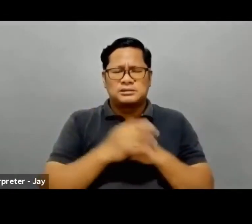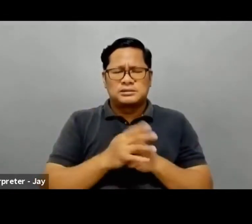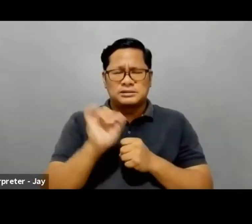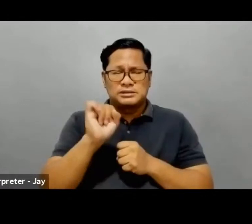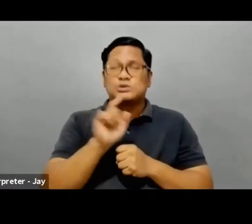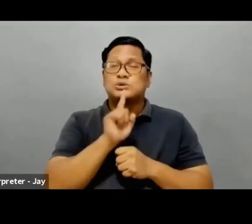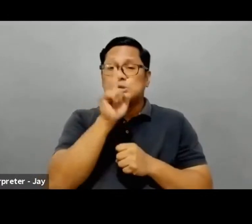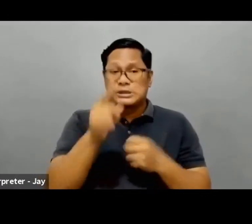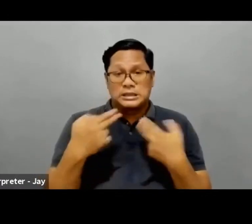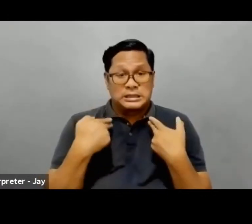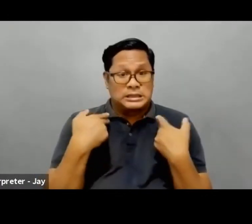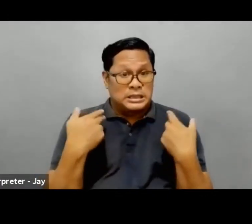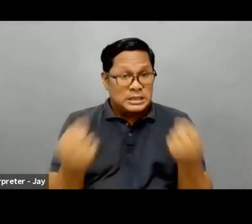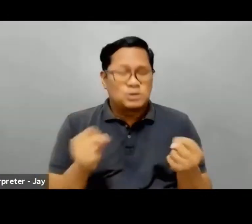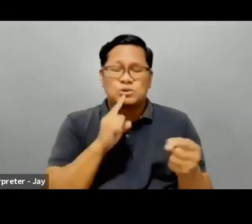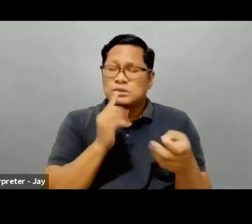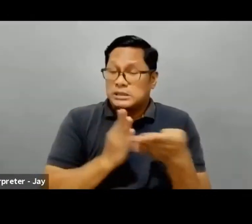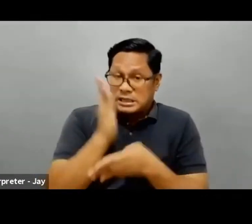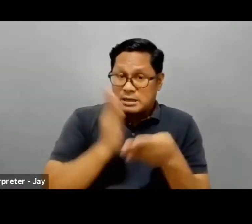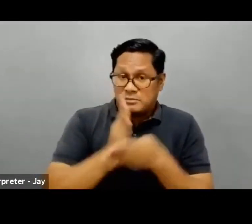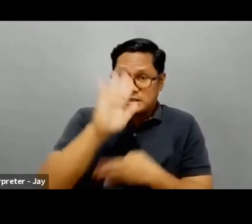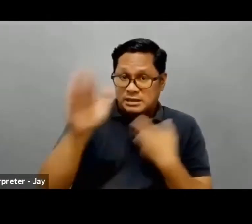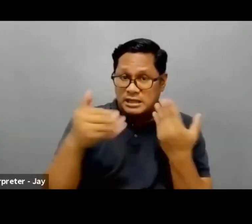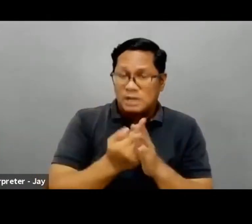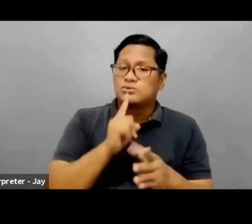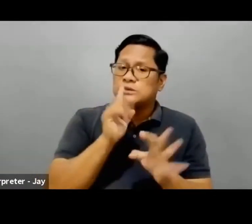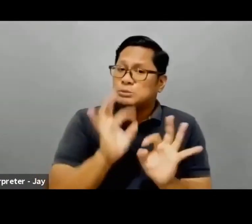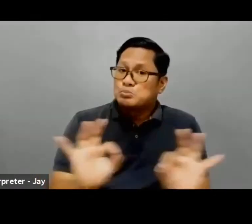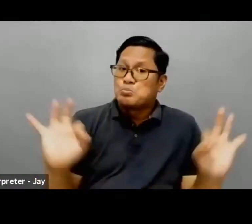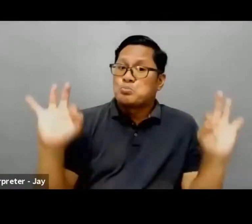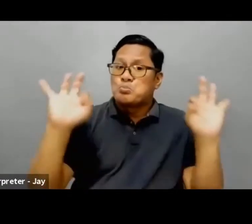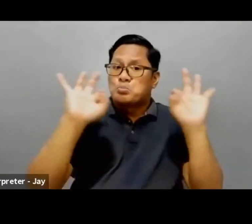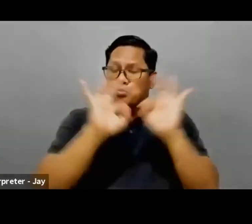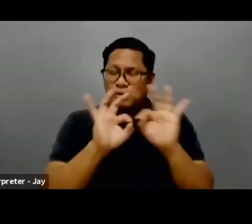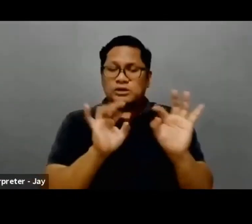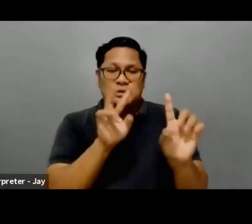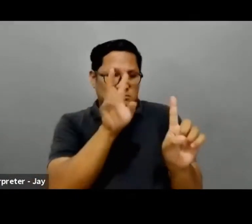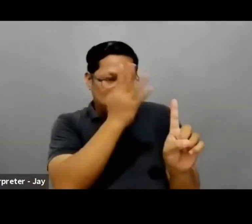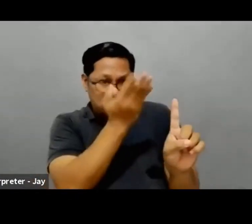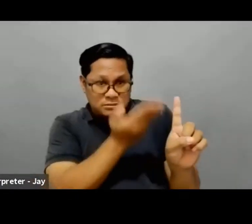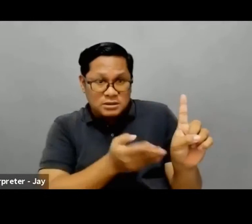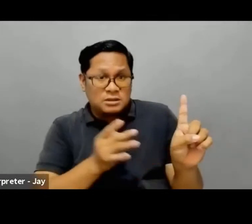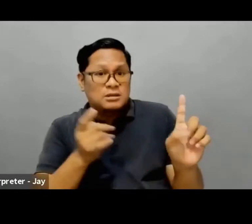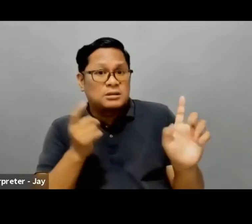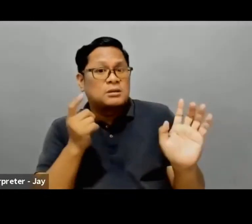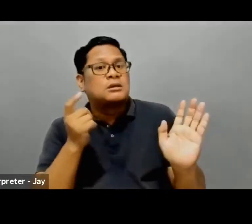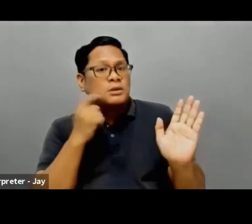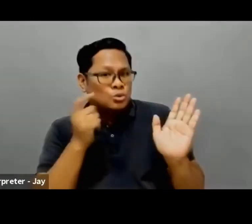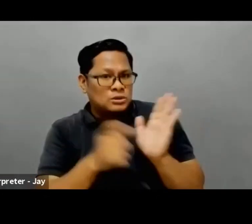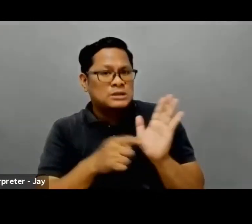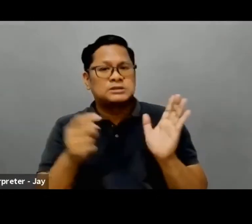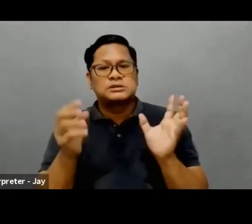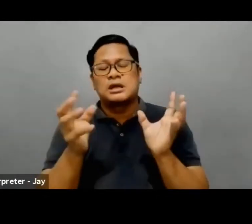ang kalusugan ay karapatan nating lahat. Kaya mahalaga po na kilalanin din yung mga community health worker.